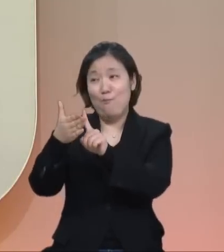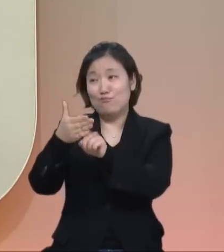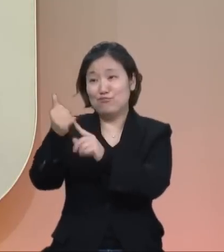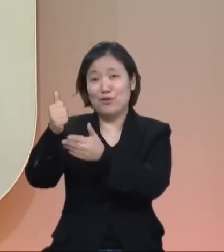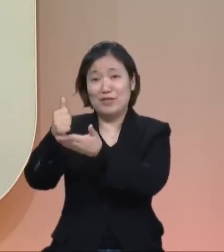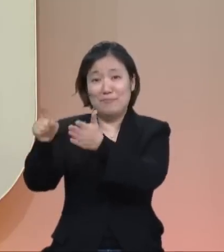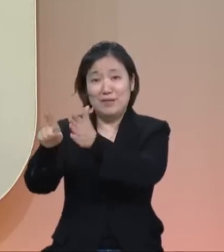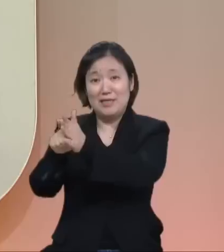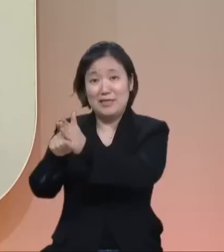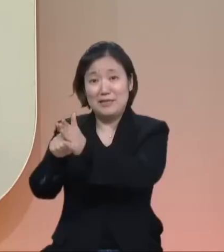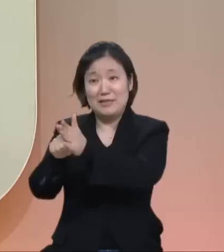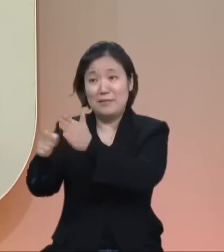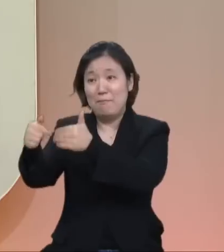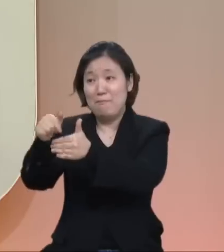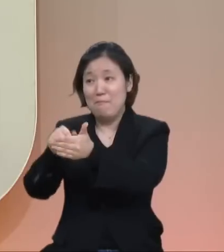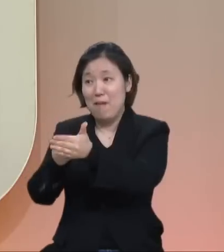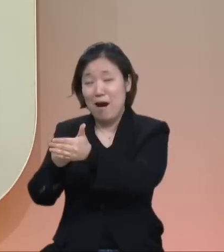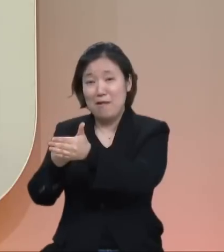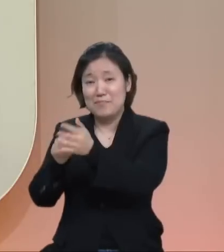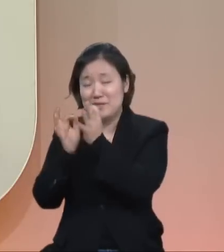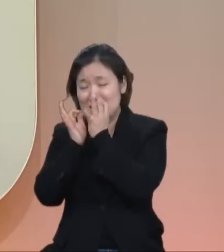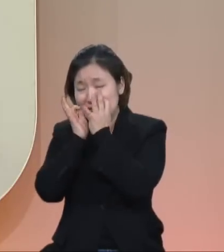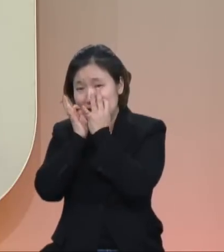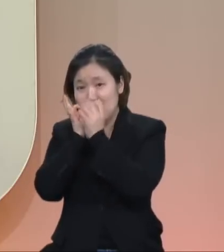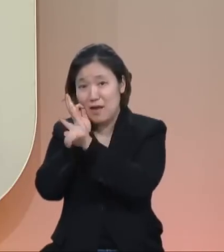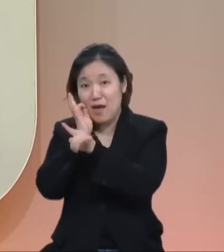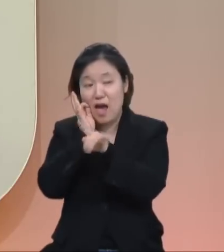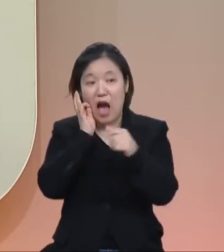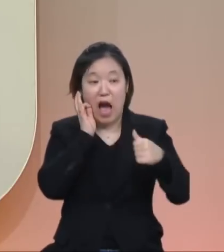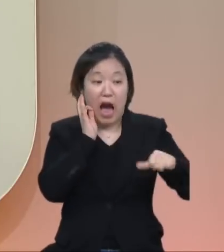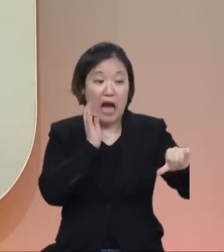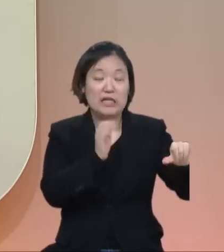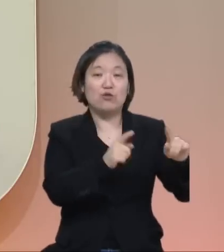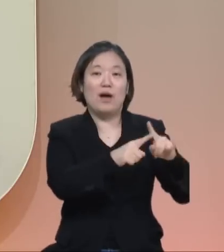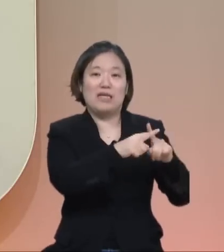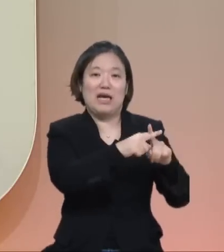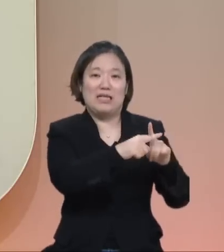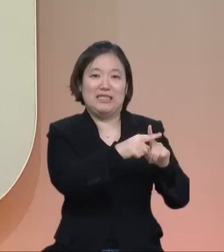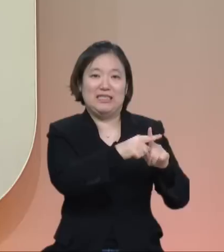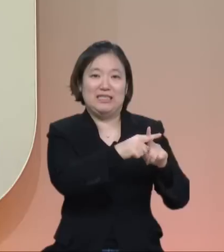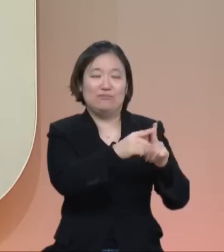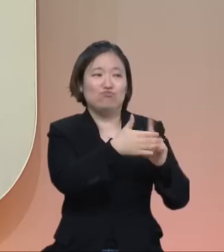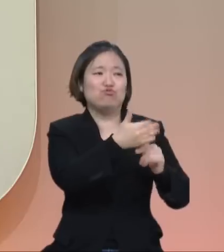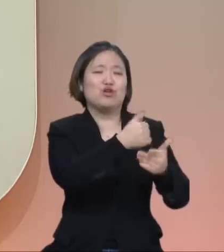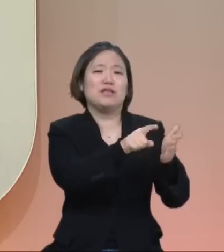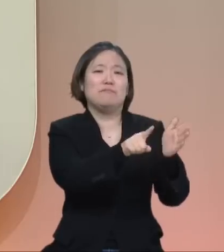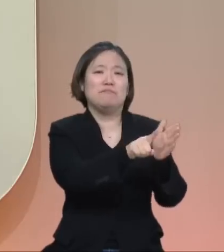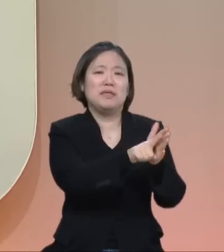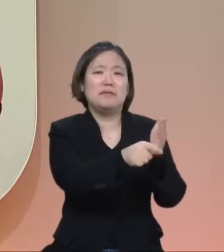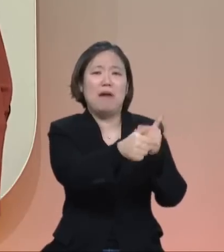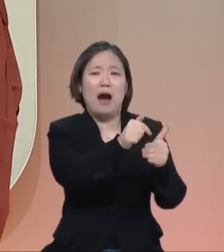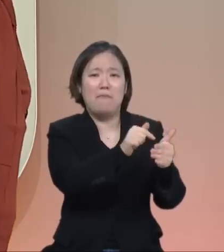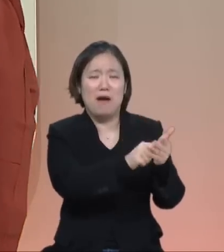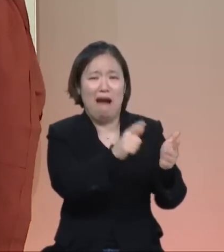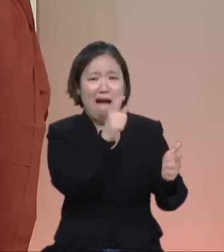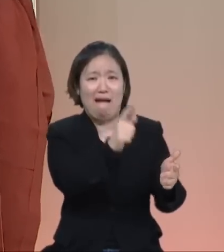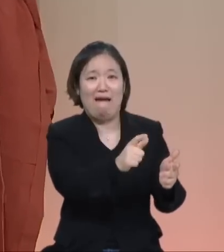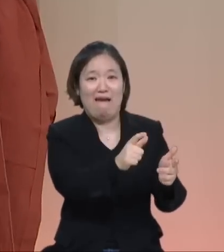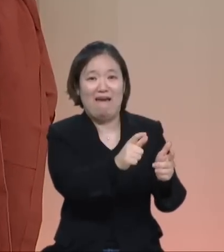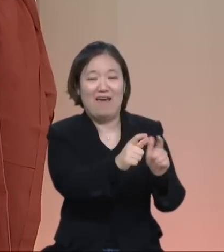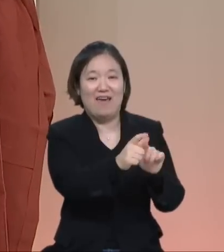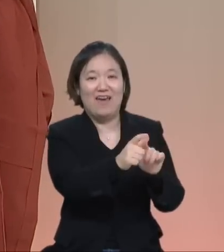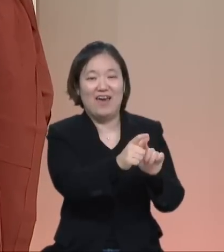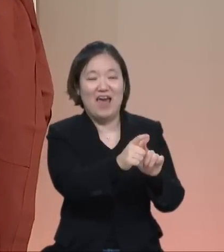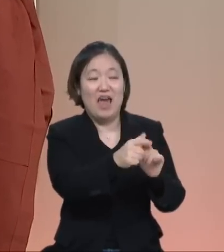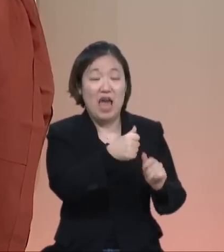아드님이 좀 아드님이 조금 범상치 않은 것 같아요 그 아들 되는 분이 대선